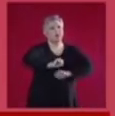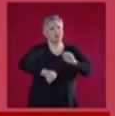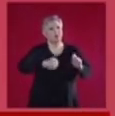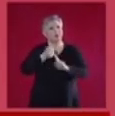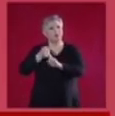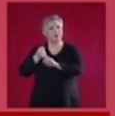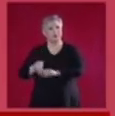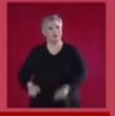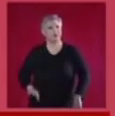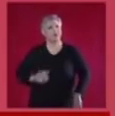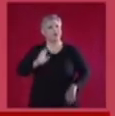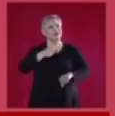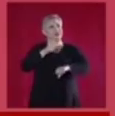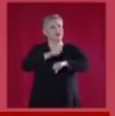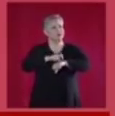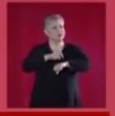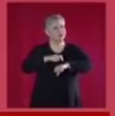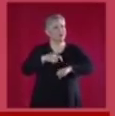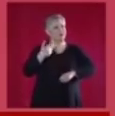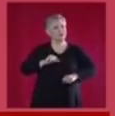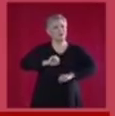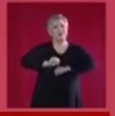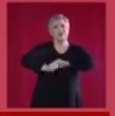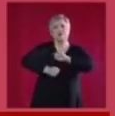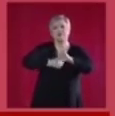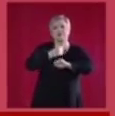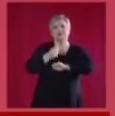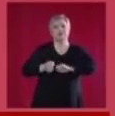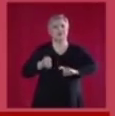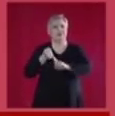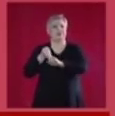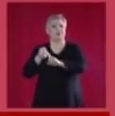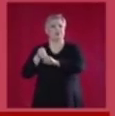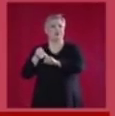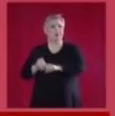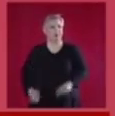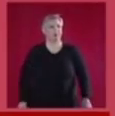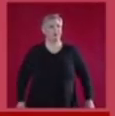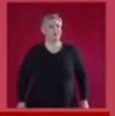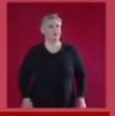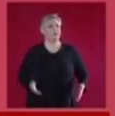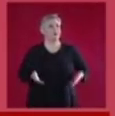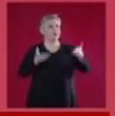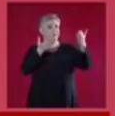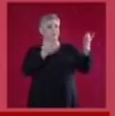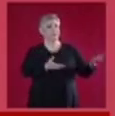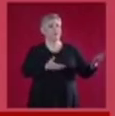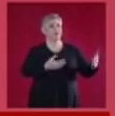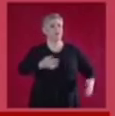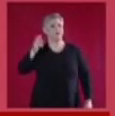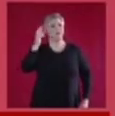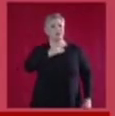μπαίνει μπροστά στον όμορφο αυτό αγώνα για μια ευρώπη προοδευτική και δημοκρατική κυρίες και κύριοι ο πρωθυπουργός της ελλάδας ο αλέξης